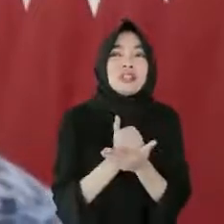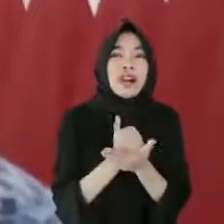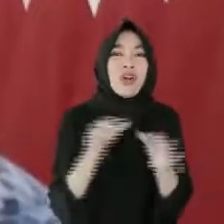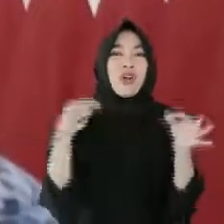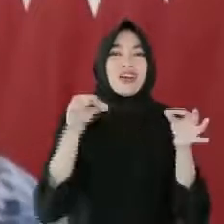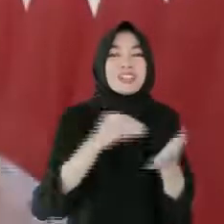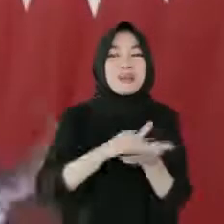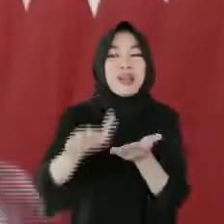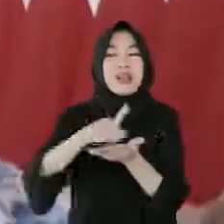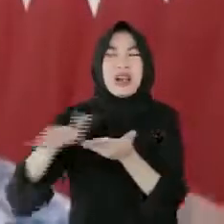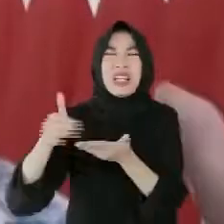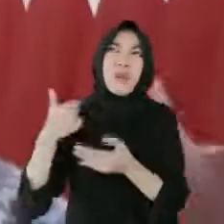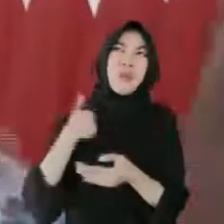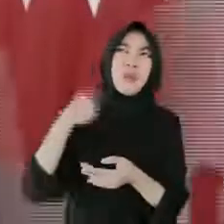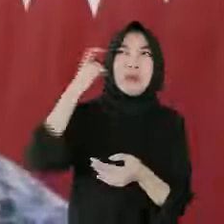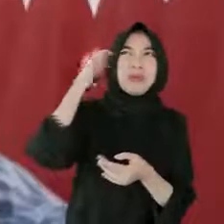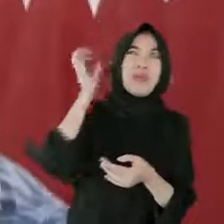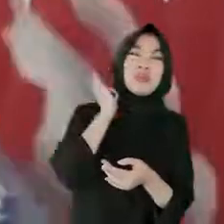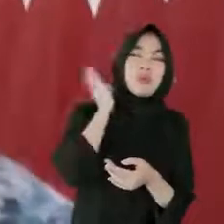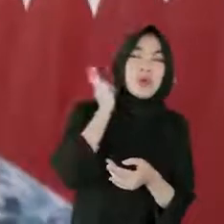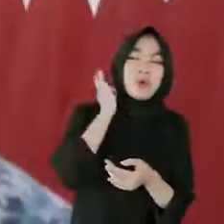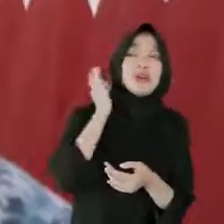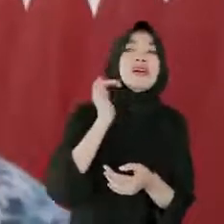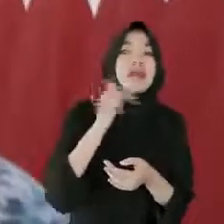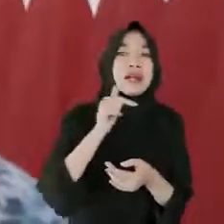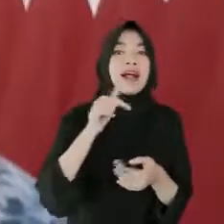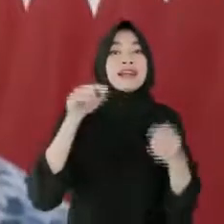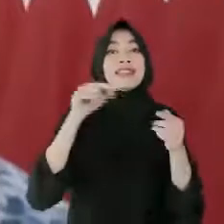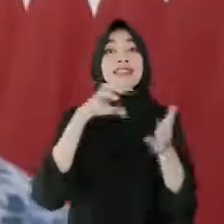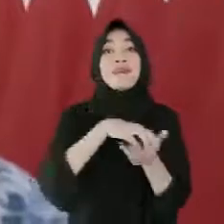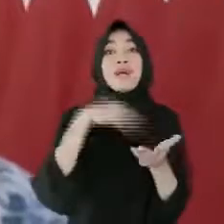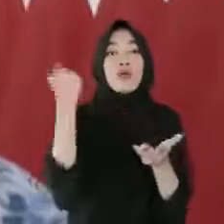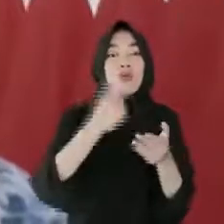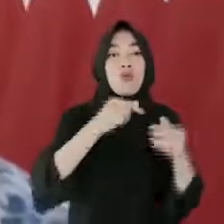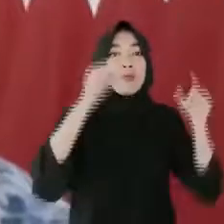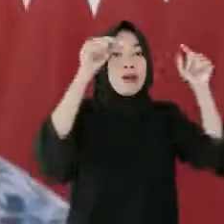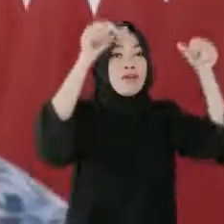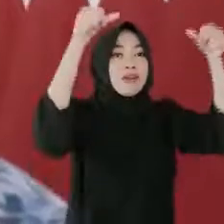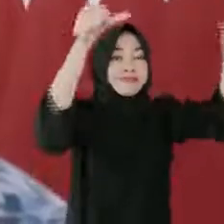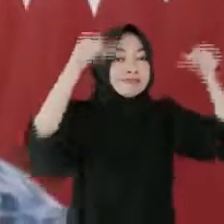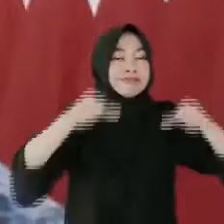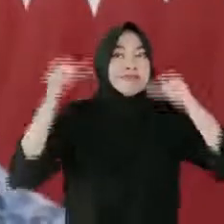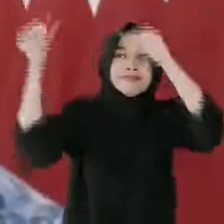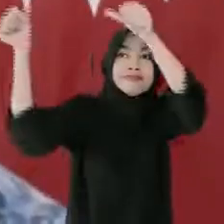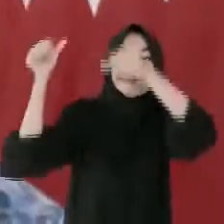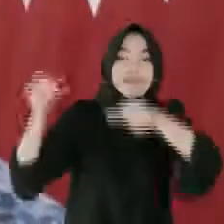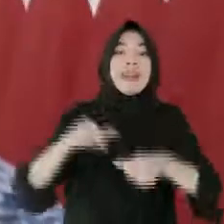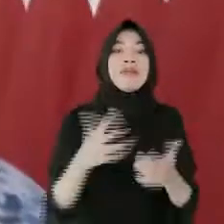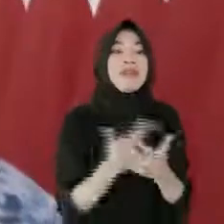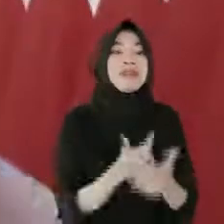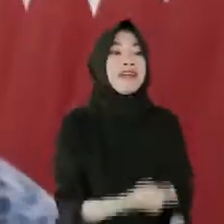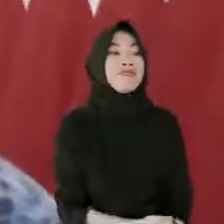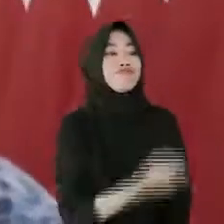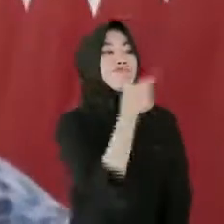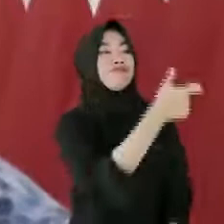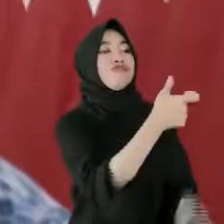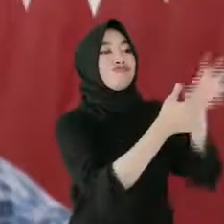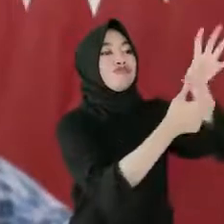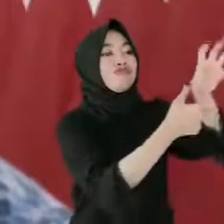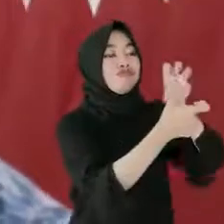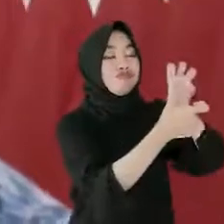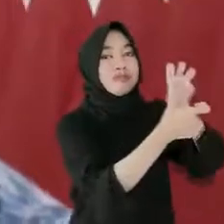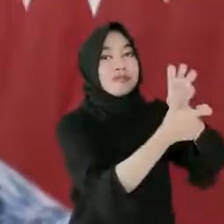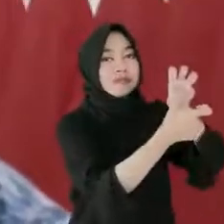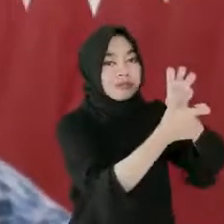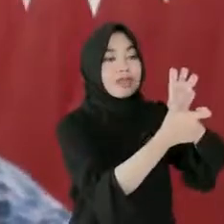menjadi tinggal rekannya lipread tadi dipasang diberbagai tempat umum dan masyarakat bisa scan QR Code yang ada di situ